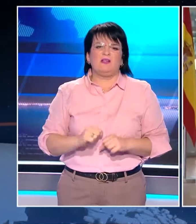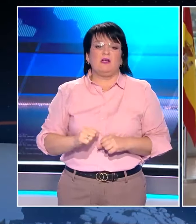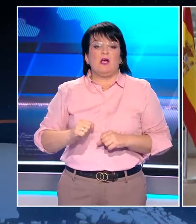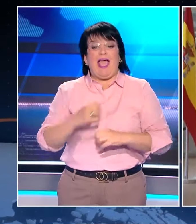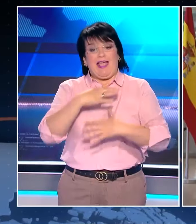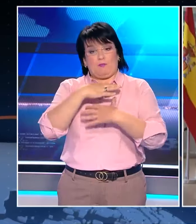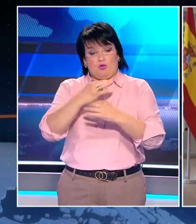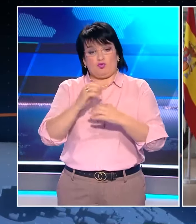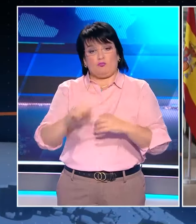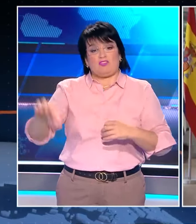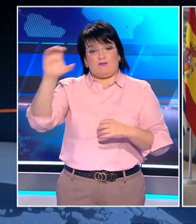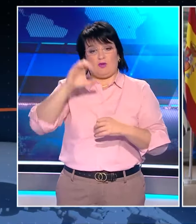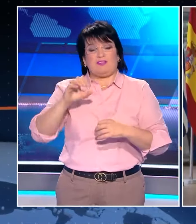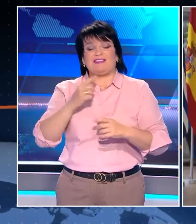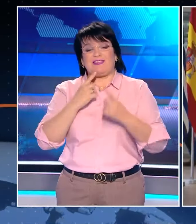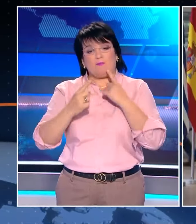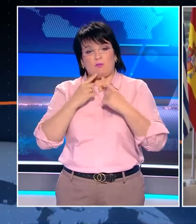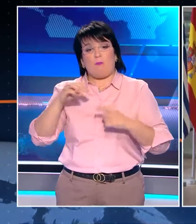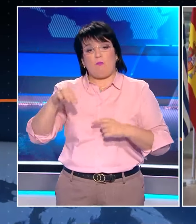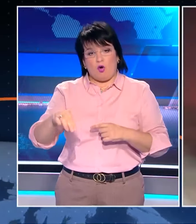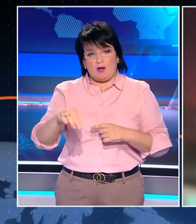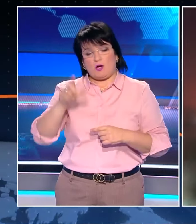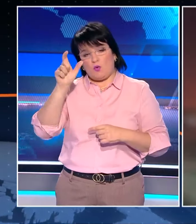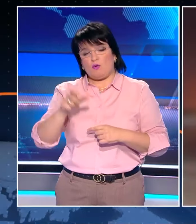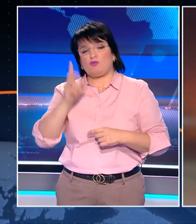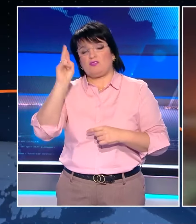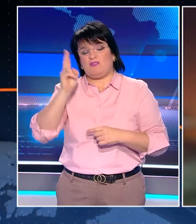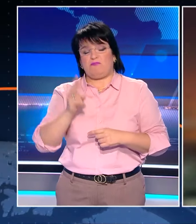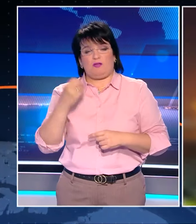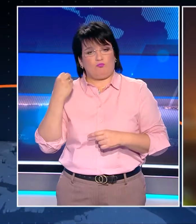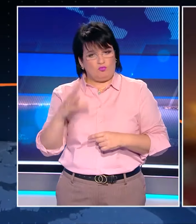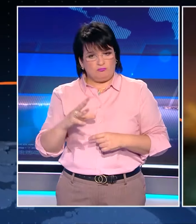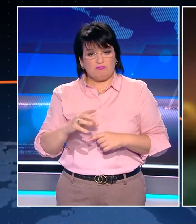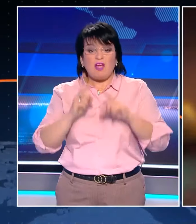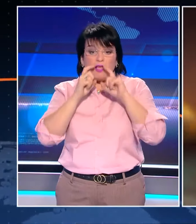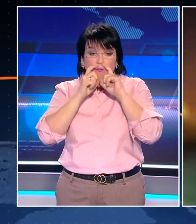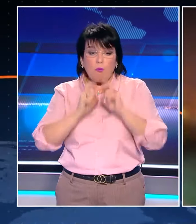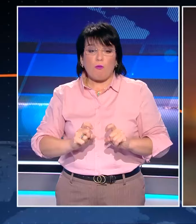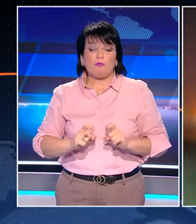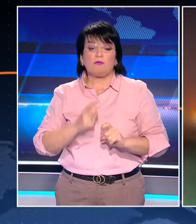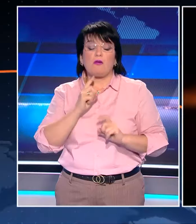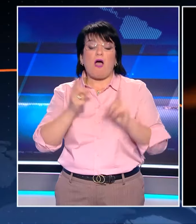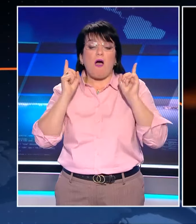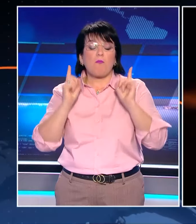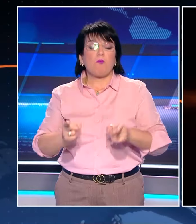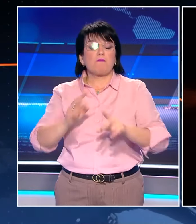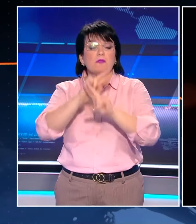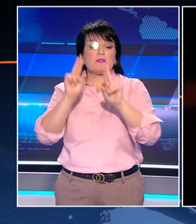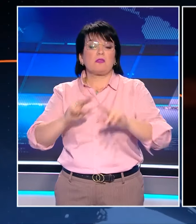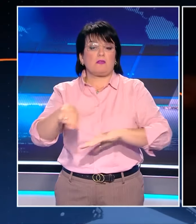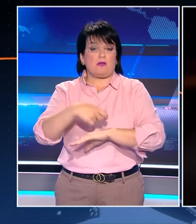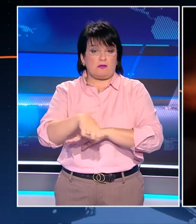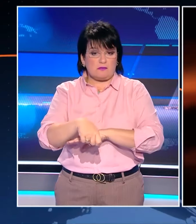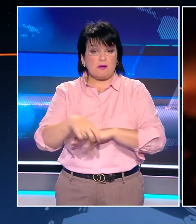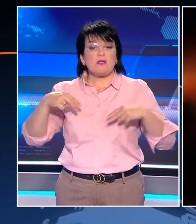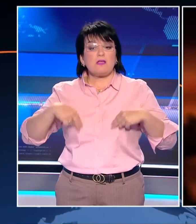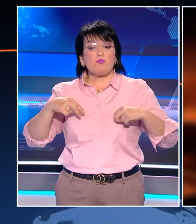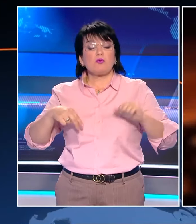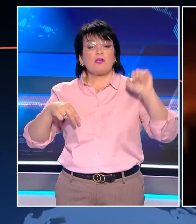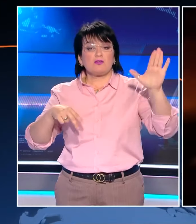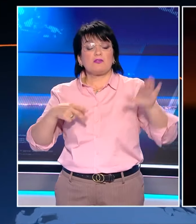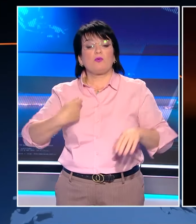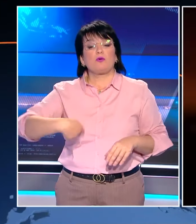ο επικεφαλής της Ευρωπαϊκής Διπλωματίας, Josep Borrell. Την υποχρεωτικότητα της εφαρμογής της απόφασης του Διεθνούς Δικαστηρίου τόνισαν